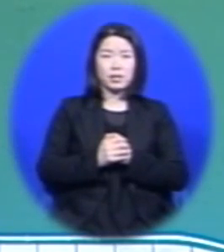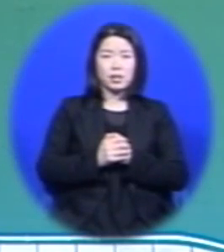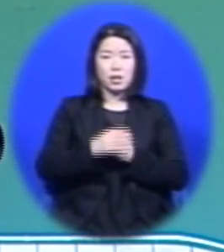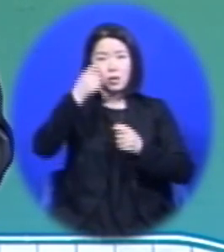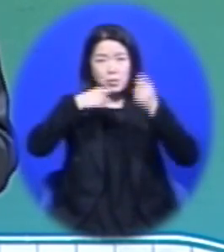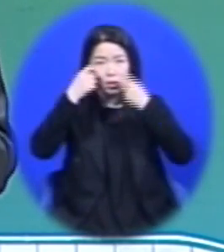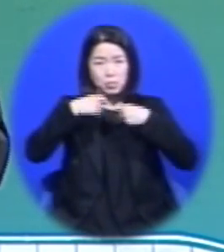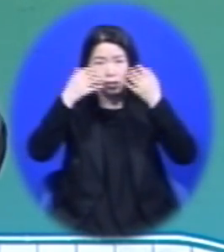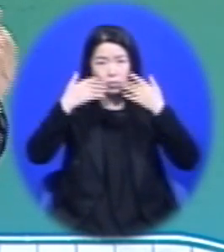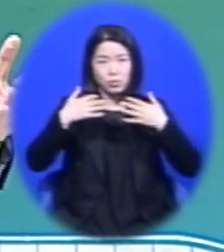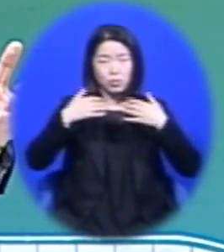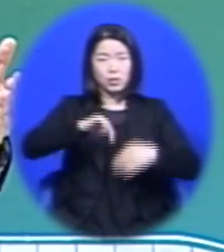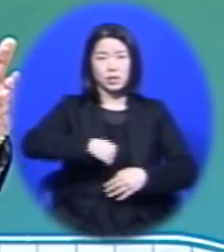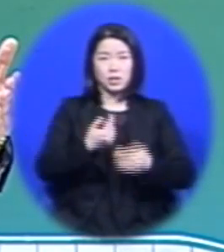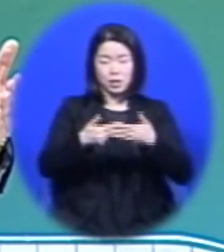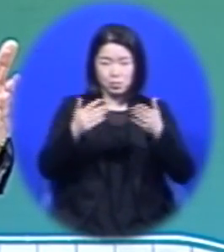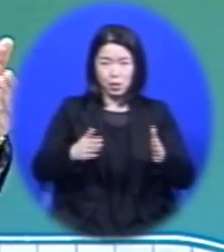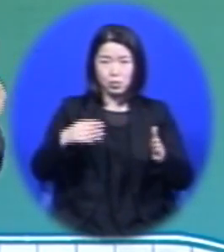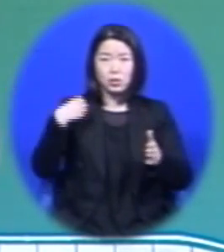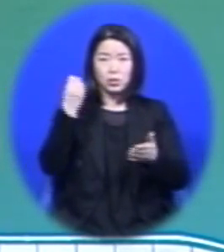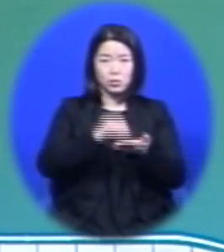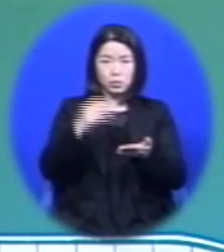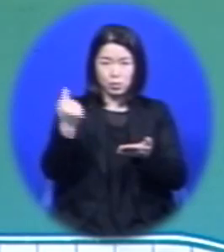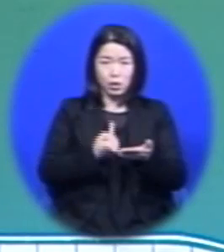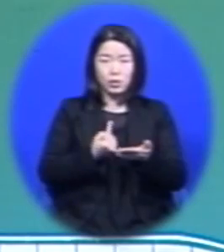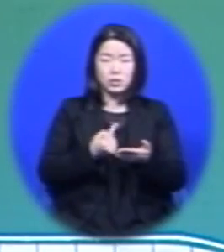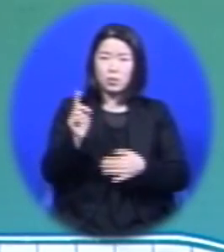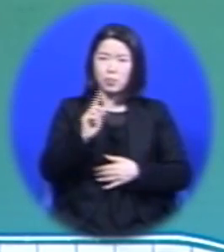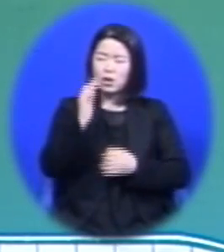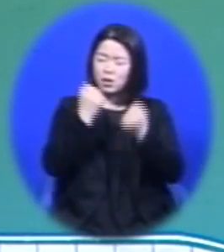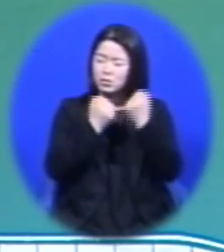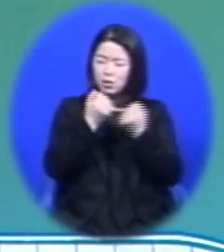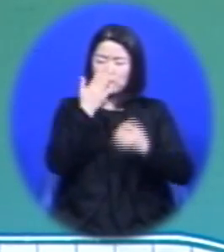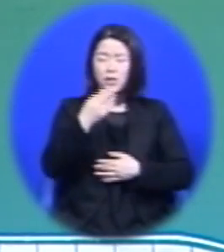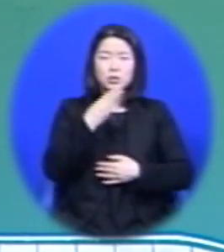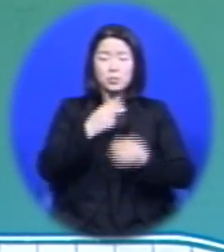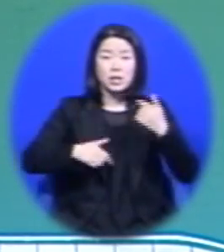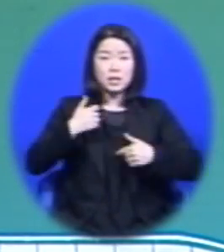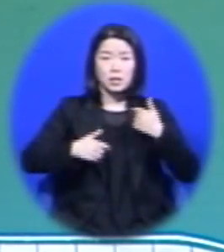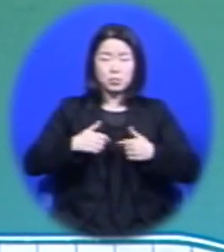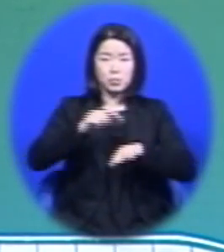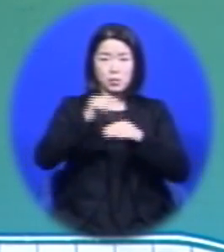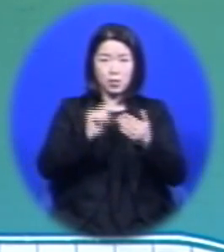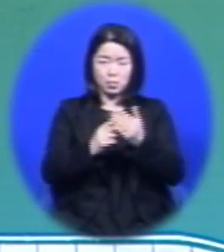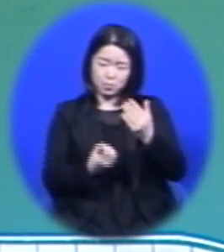펑펑 울고 자기 방으로 돌아와서 뭐라고 설명할 수 없는 기쁨이 마음에서